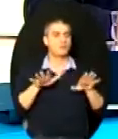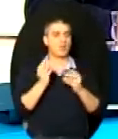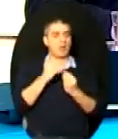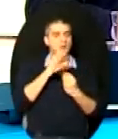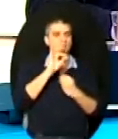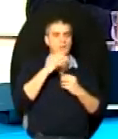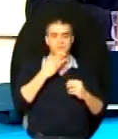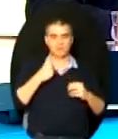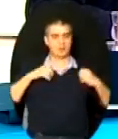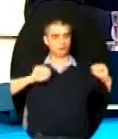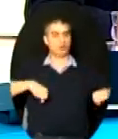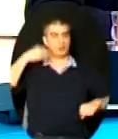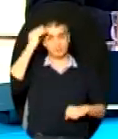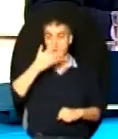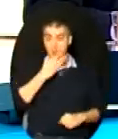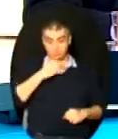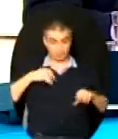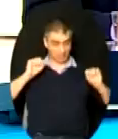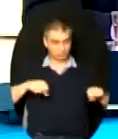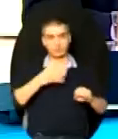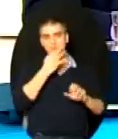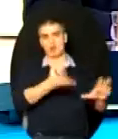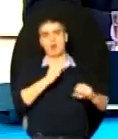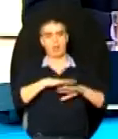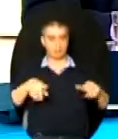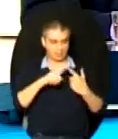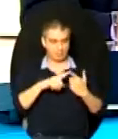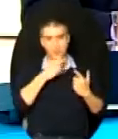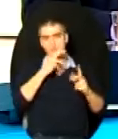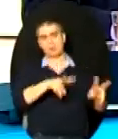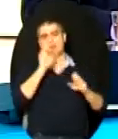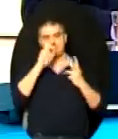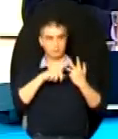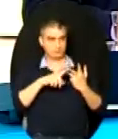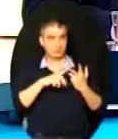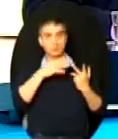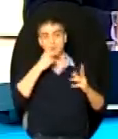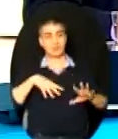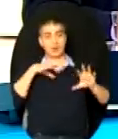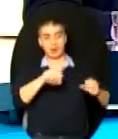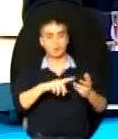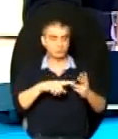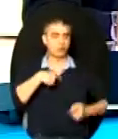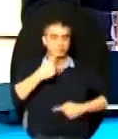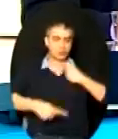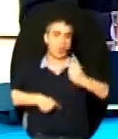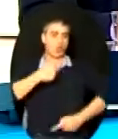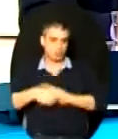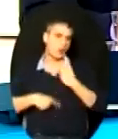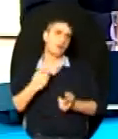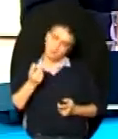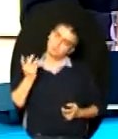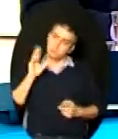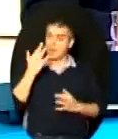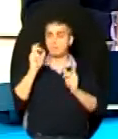שלנו בפלסטינים. ברגע שמותר לשלוט בהם, מותר לקחת להם את האדמות, מותר לנשל אותם, מותר לכבוש אותם דור אחרי דור, אז יש גם